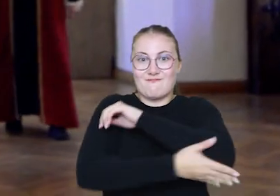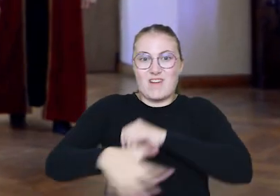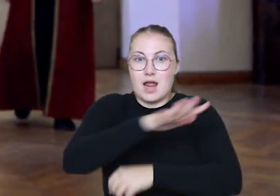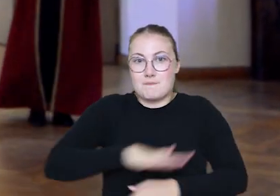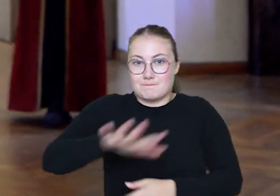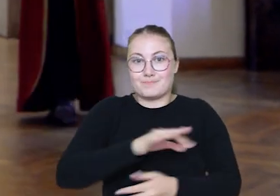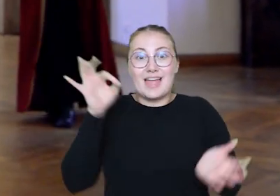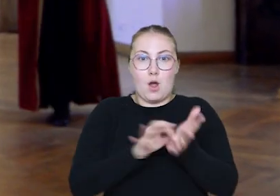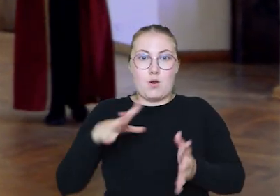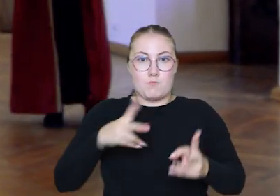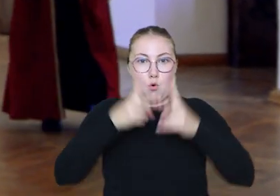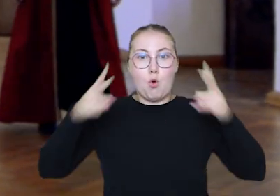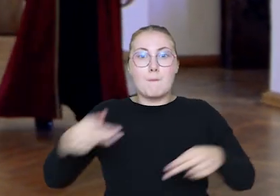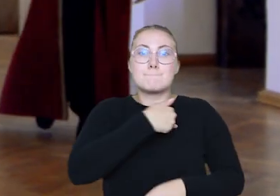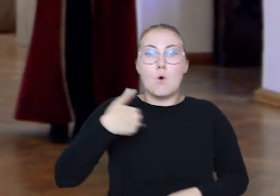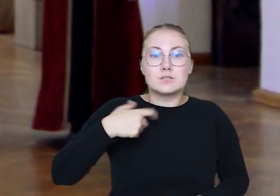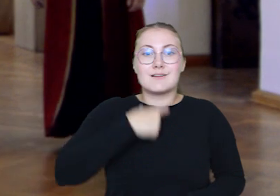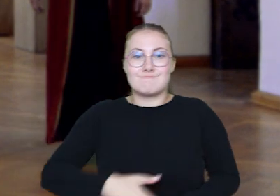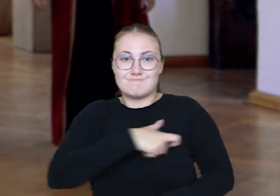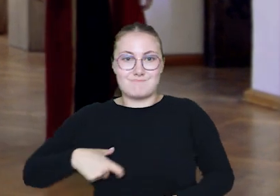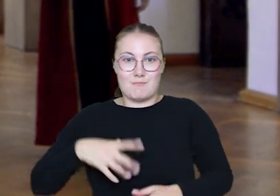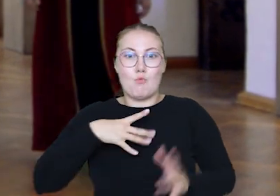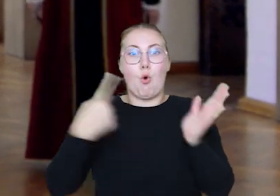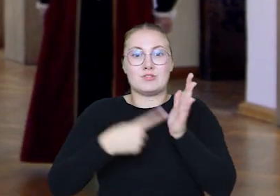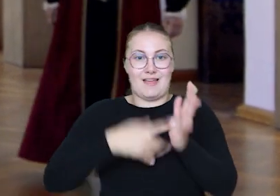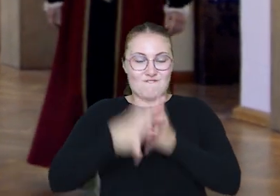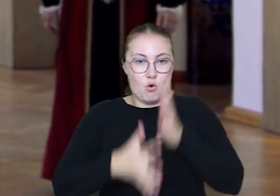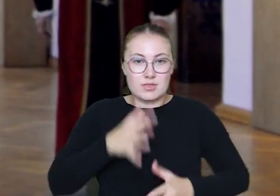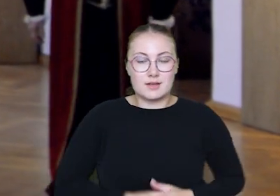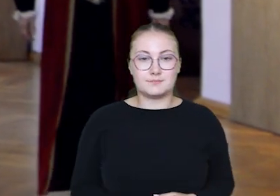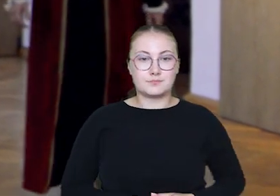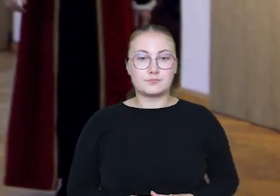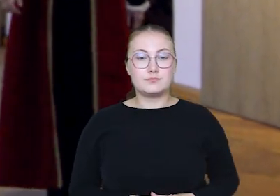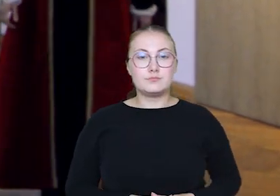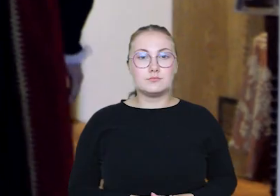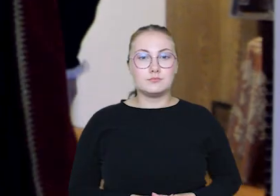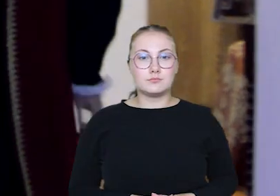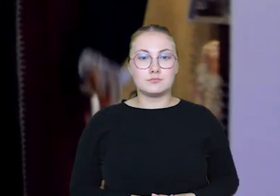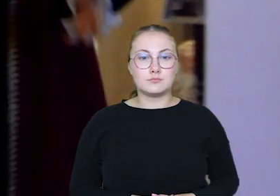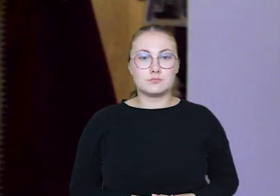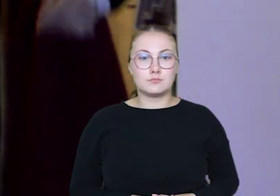czasie dla Warmii w trakcie ostatniej wojny Polski z zakonem krzyżackim.